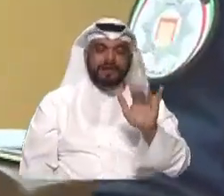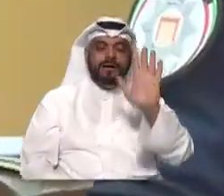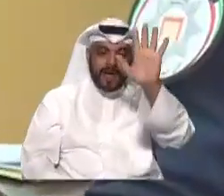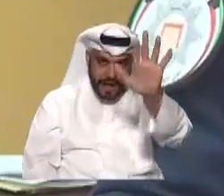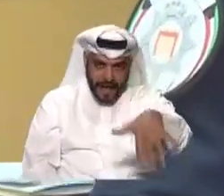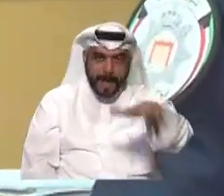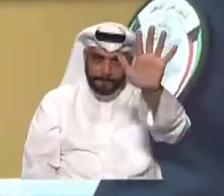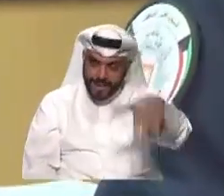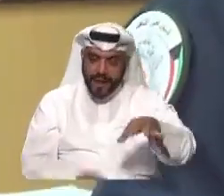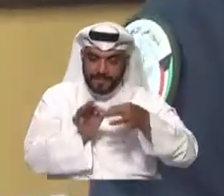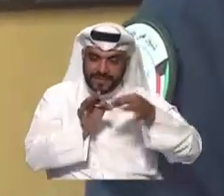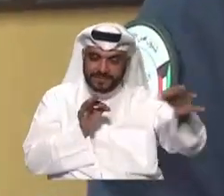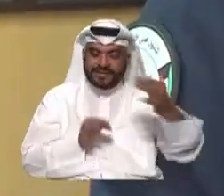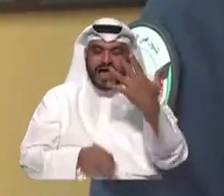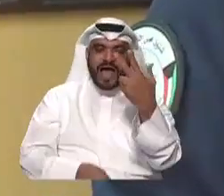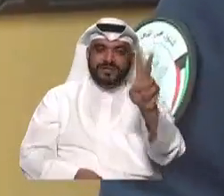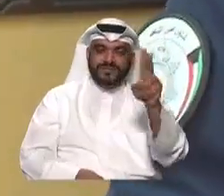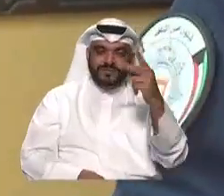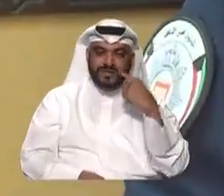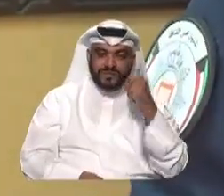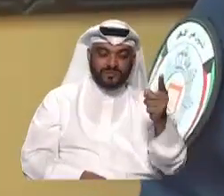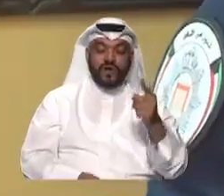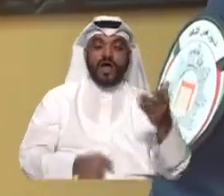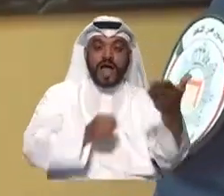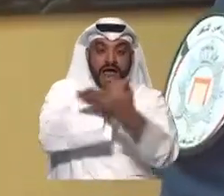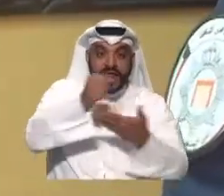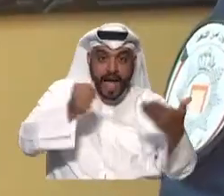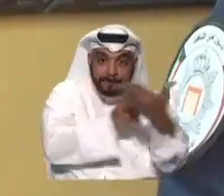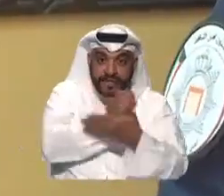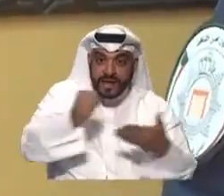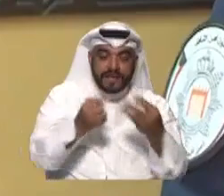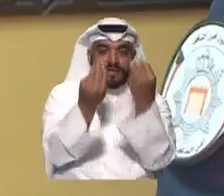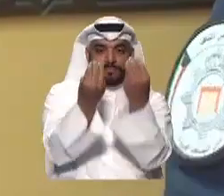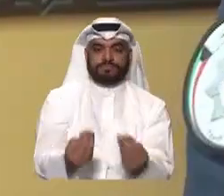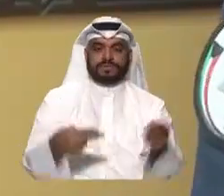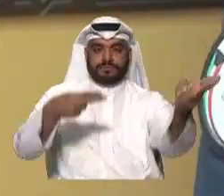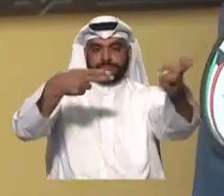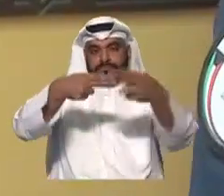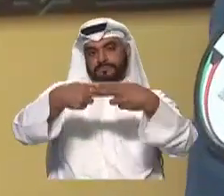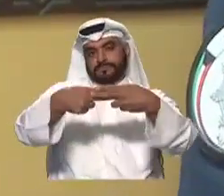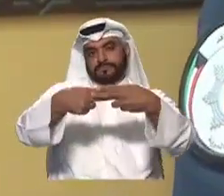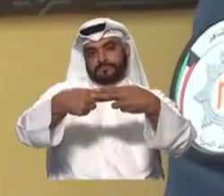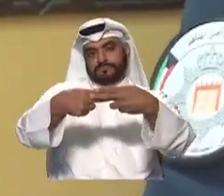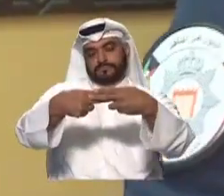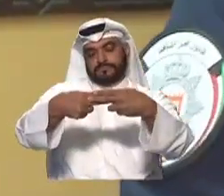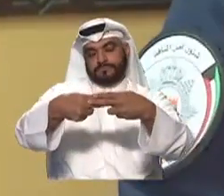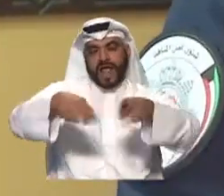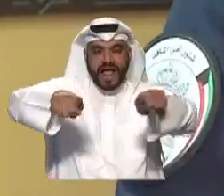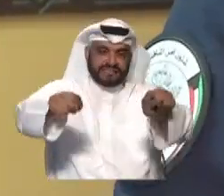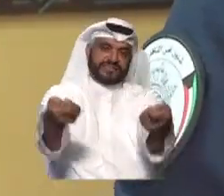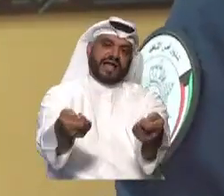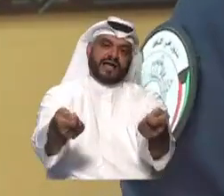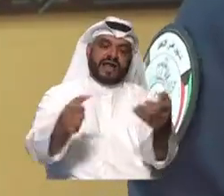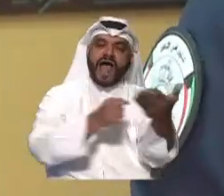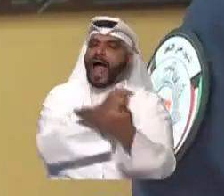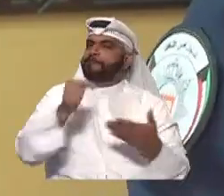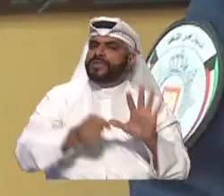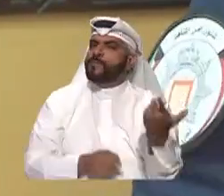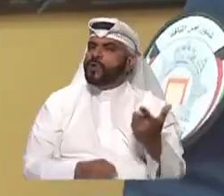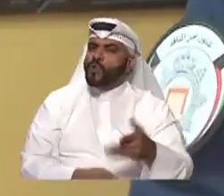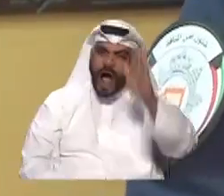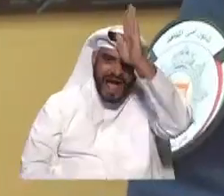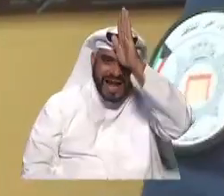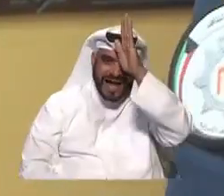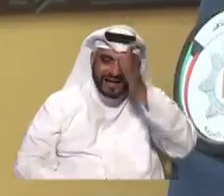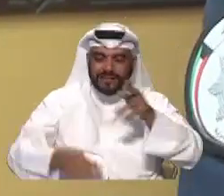السالمي. عندنا منفذ العبدلي طبعا هذا بقرار مجلس الوزراء مسكر لحد الآن ما عليه شيء، ولكن الأمر بس